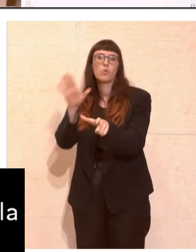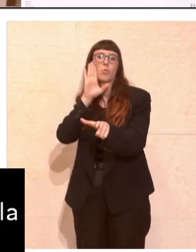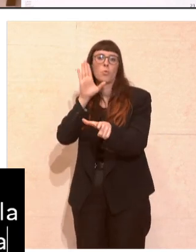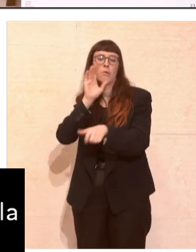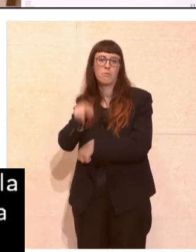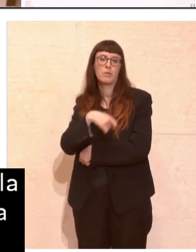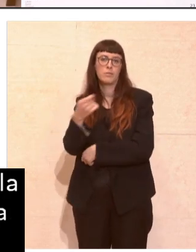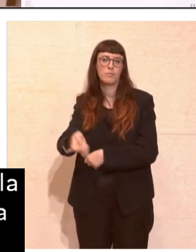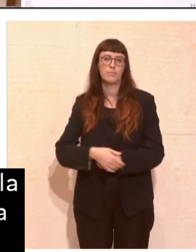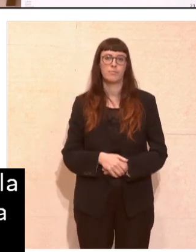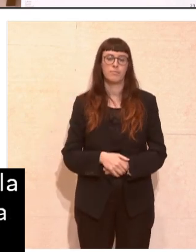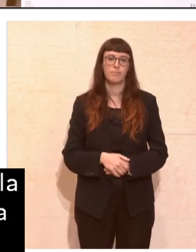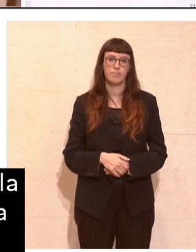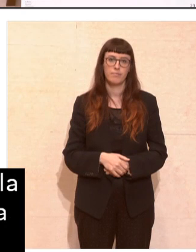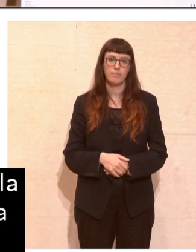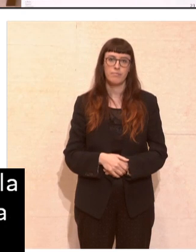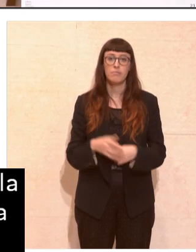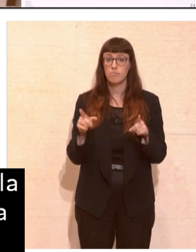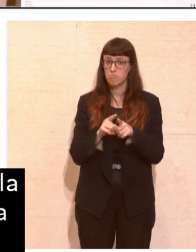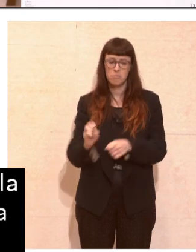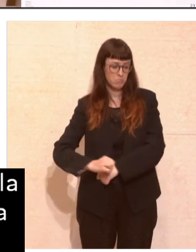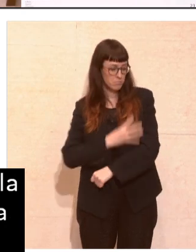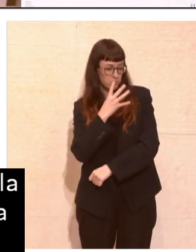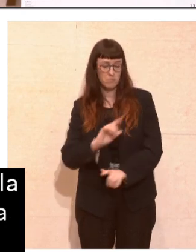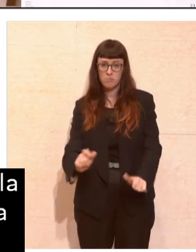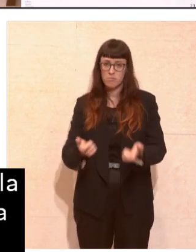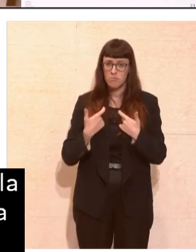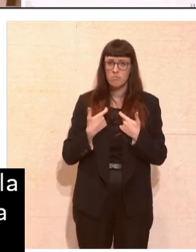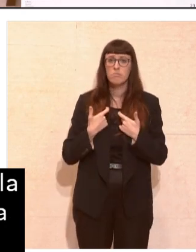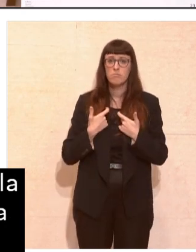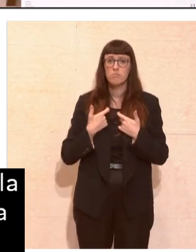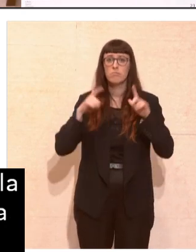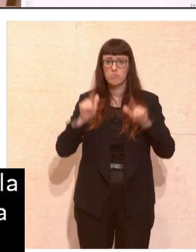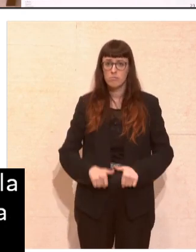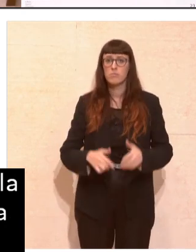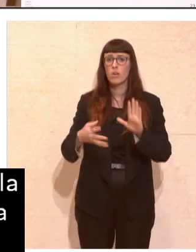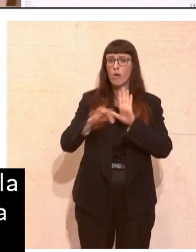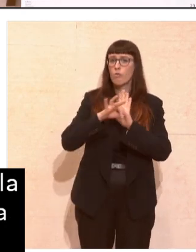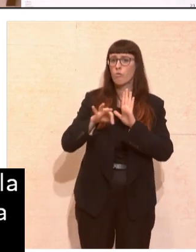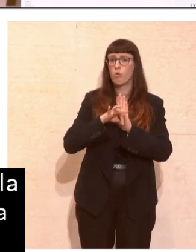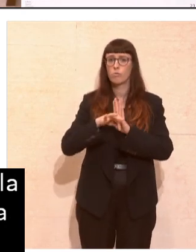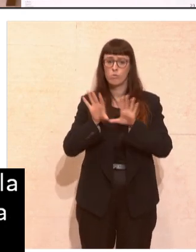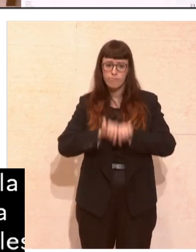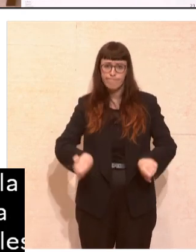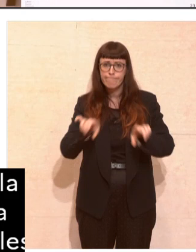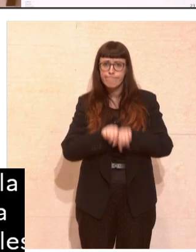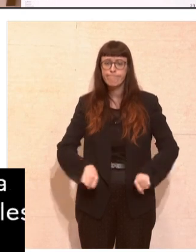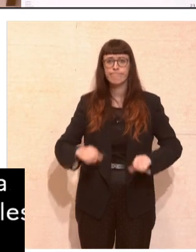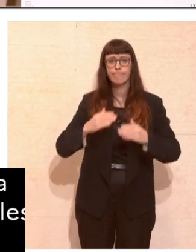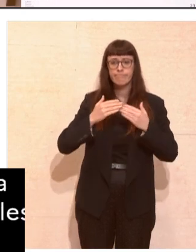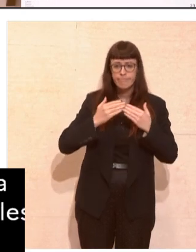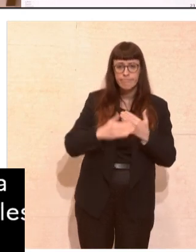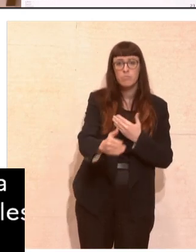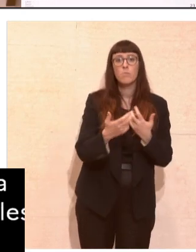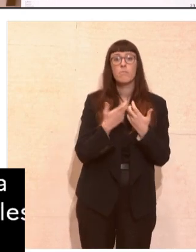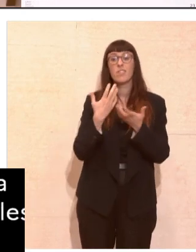réussite, la régulation émotionnelle également, tout ce qui est en lien avec les fonctions exécutives. On sait que de plus en plus dans les classes, il y a beaucoup